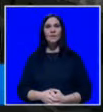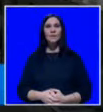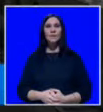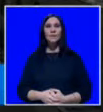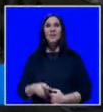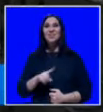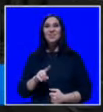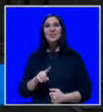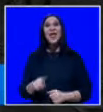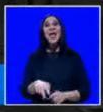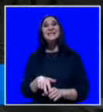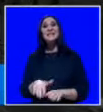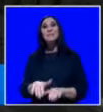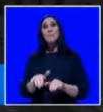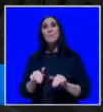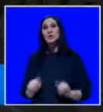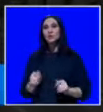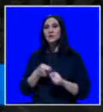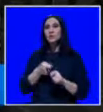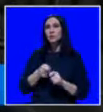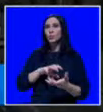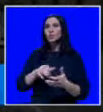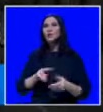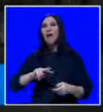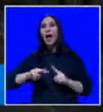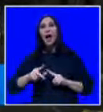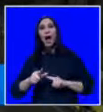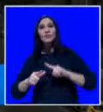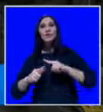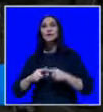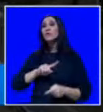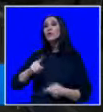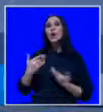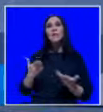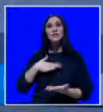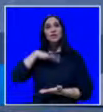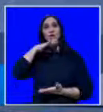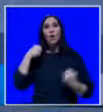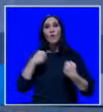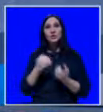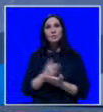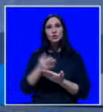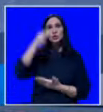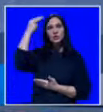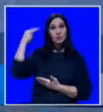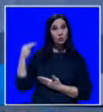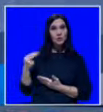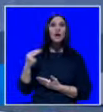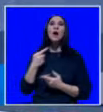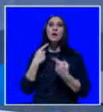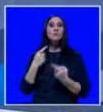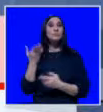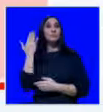Неизбежно ли е създаването на политическа алтернатива и докъде ще стигне конфликтът между институциите? Разговор с бившия депутат